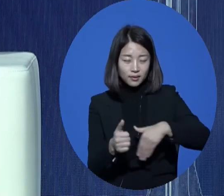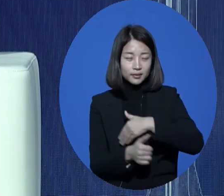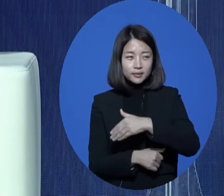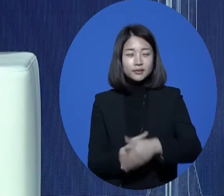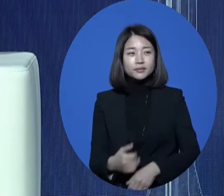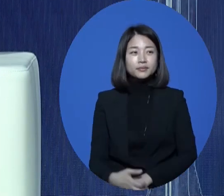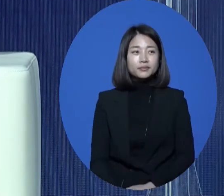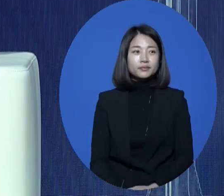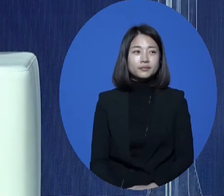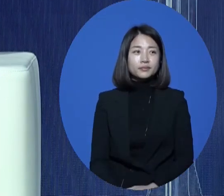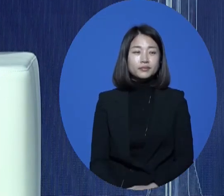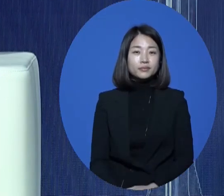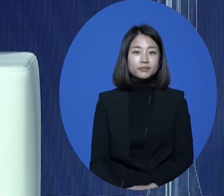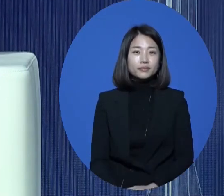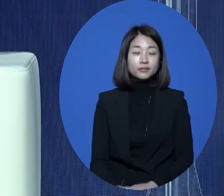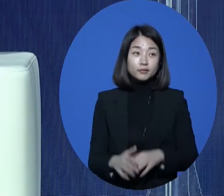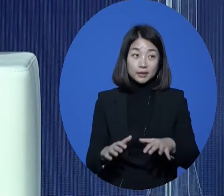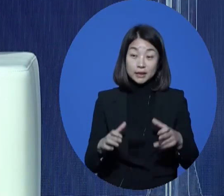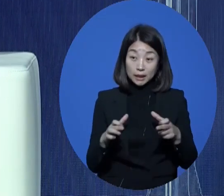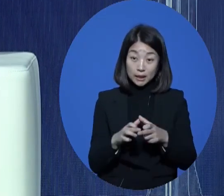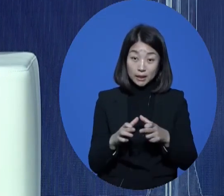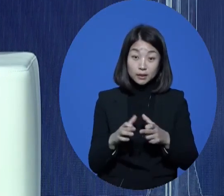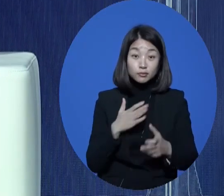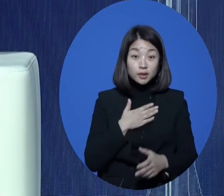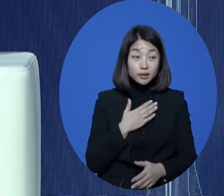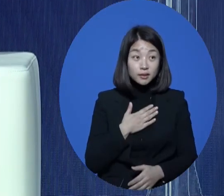여전히 우리 장애인은